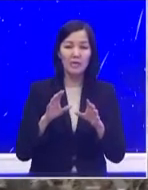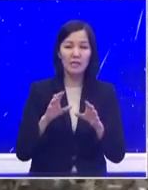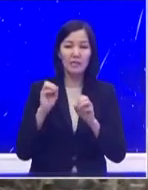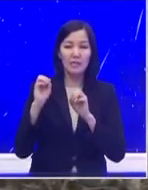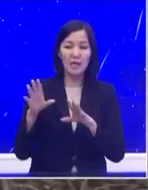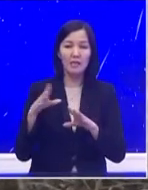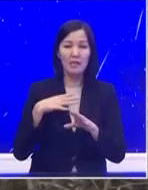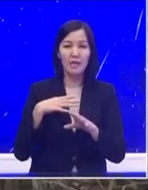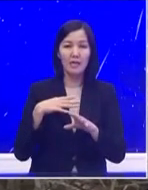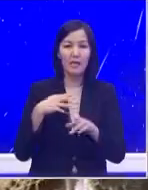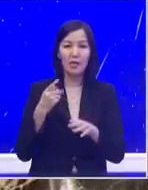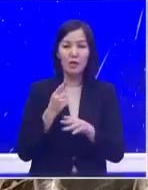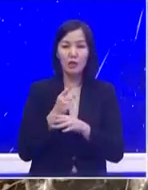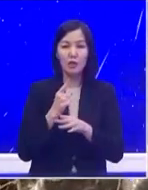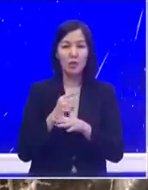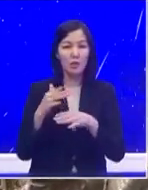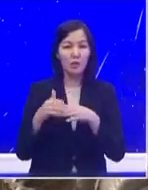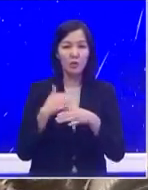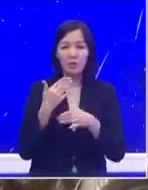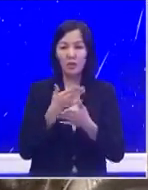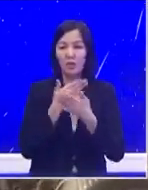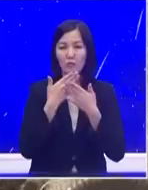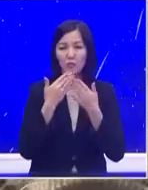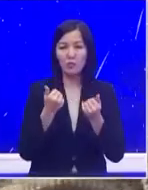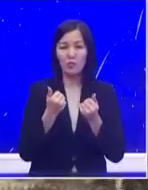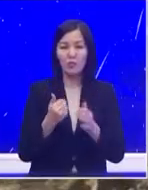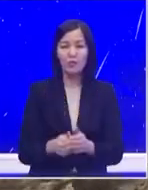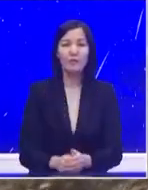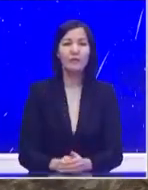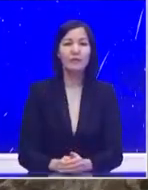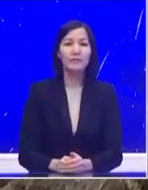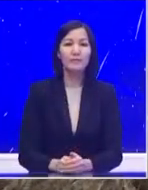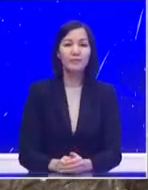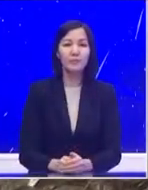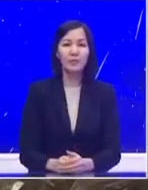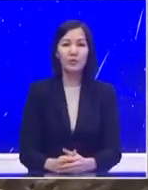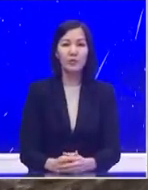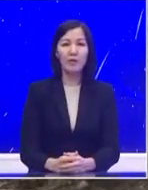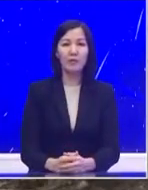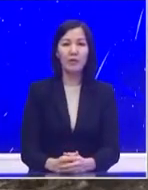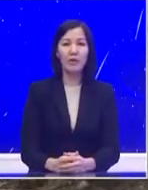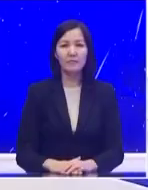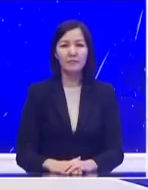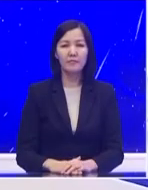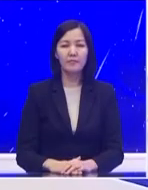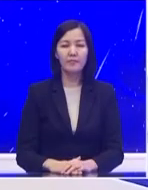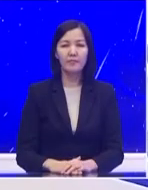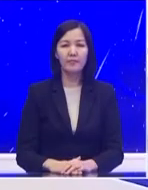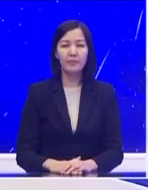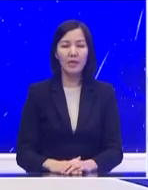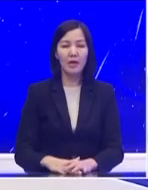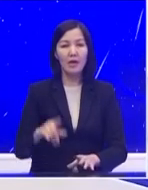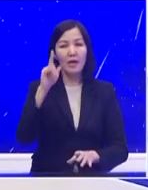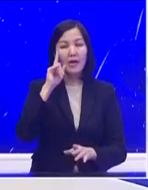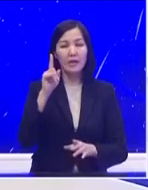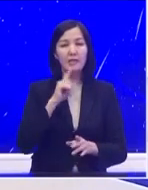береді. Еш шектеу жоқ. Алмат Хамит, Абылай Құттықбай, Жетісу телеарнасы, Ақсу ауданынан. Жүз